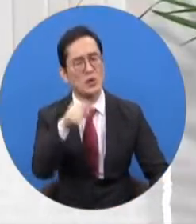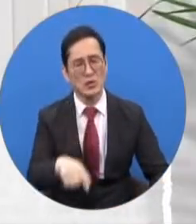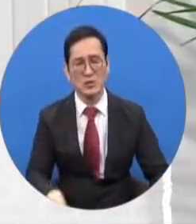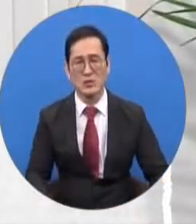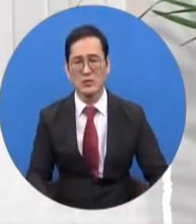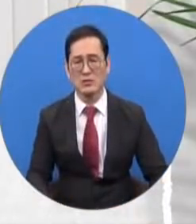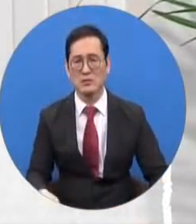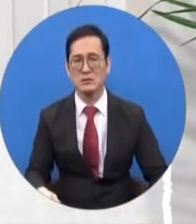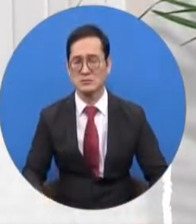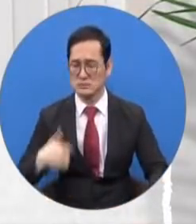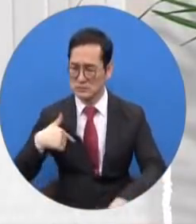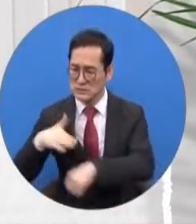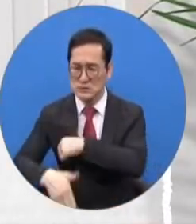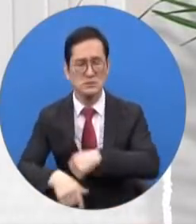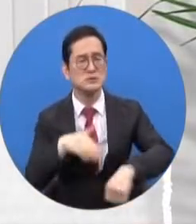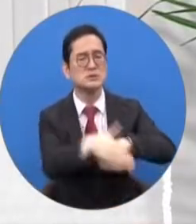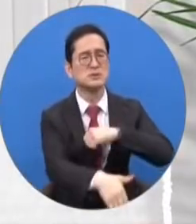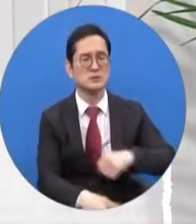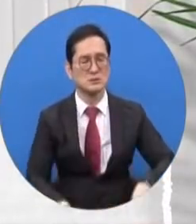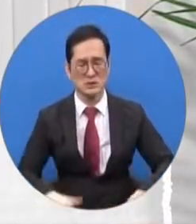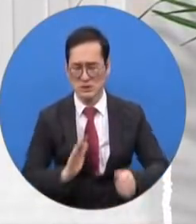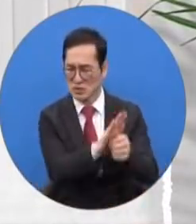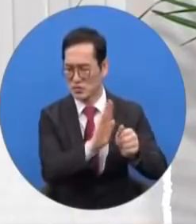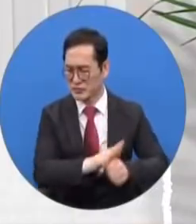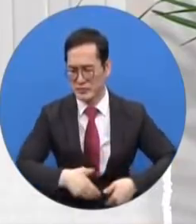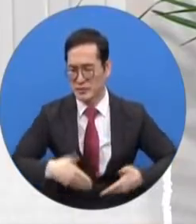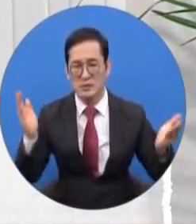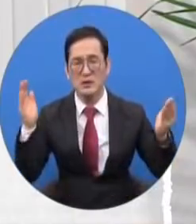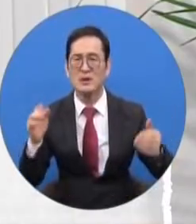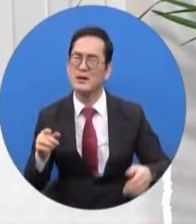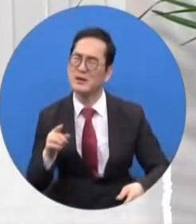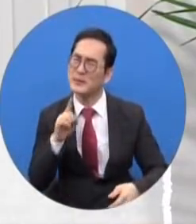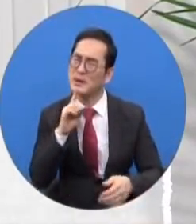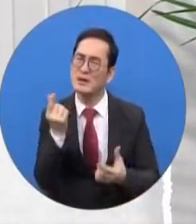그 좀 하나씩 좀 짚어봐야 되는데, 물론 저는 사실 권성동 의원이